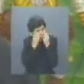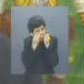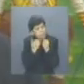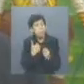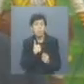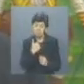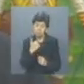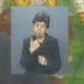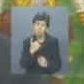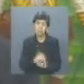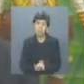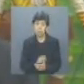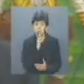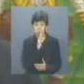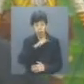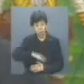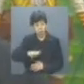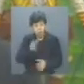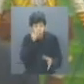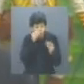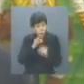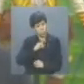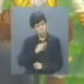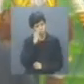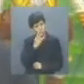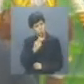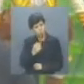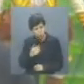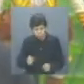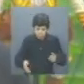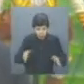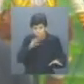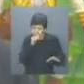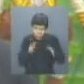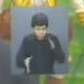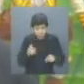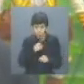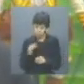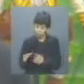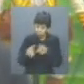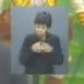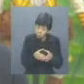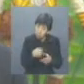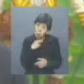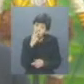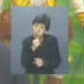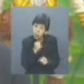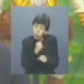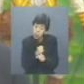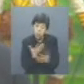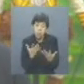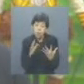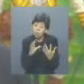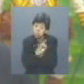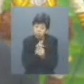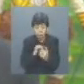พมากเวลาที่เด็กดูทุกคนดูจะรู้สึกได้ว่าเขามีชีวิตทีนี้เมื่อเขามาแล้วเนี่ยทำยังไงเขาถึงจะอยู่ในวิถีที่มันเข้